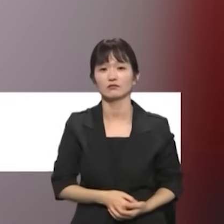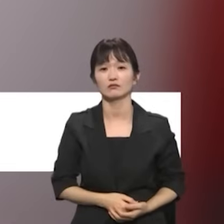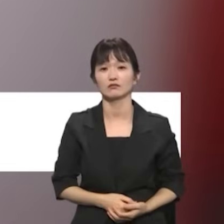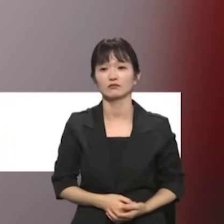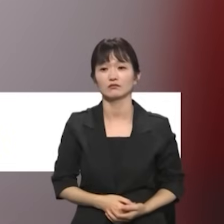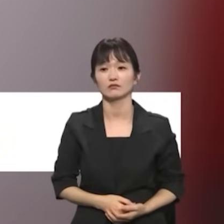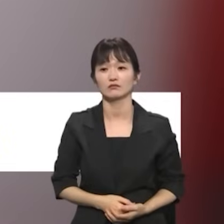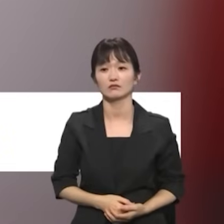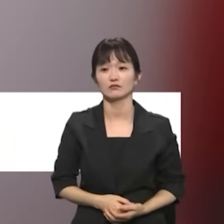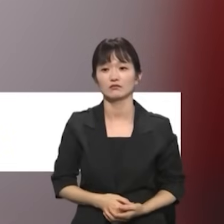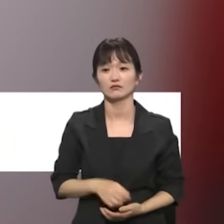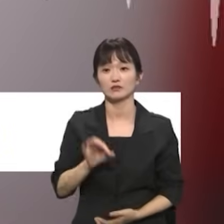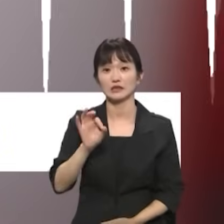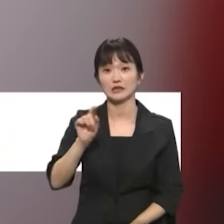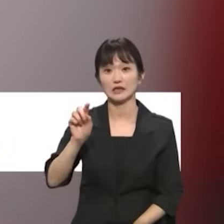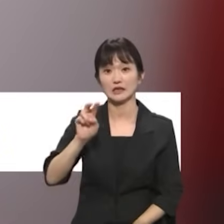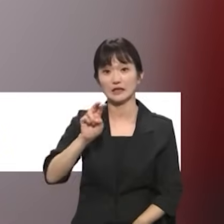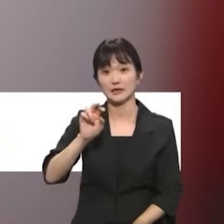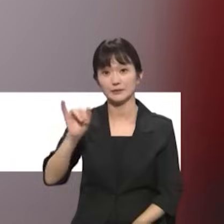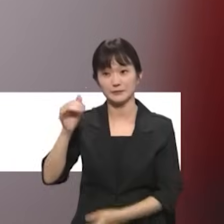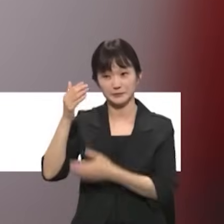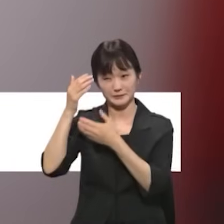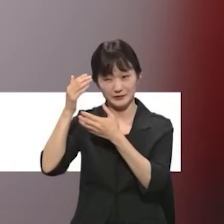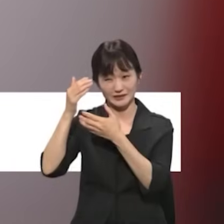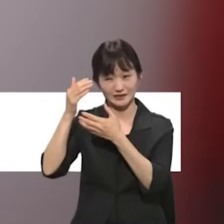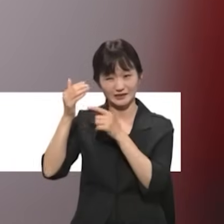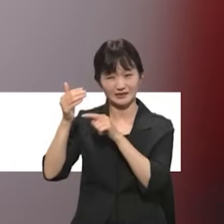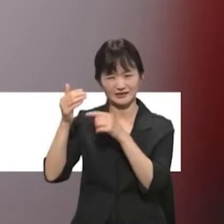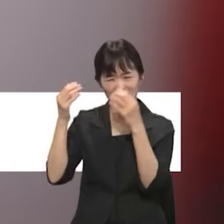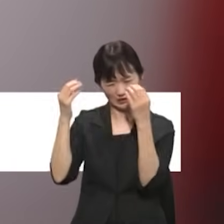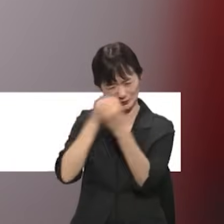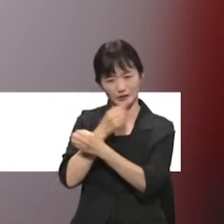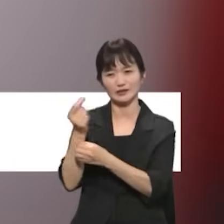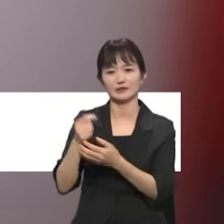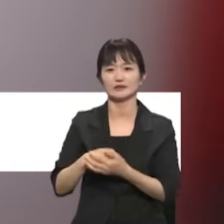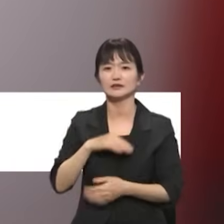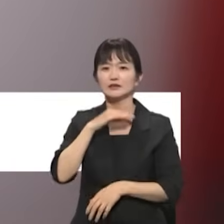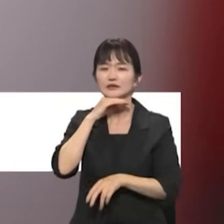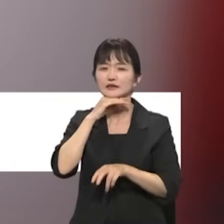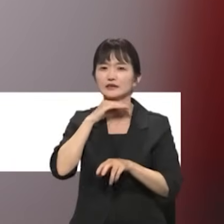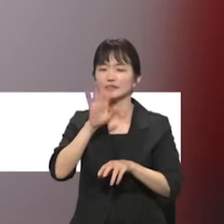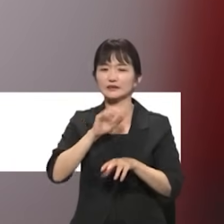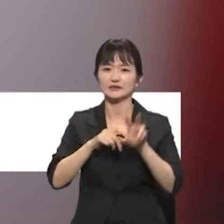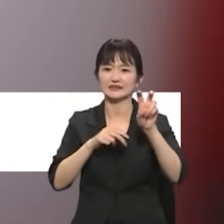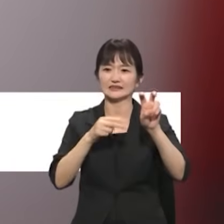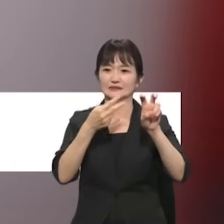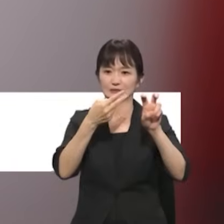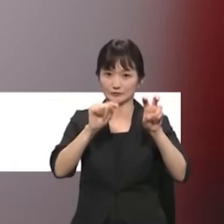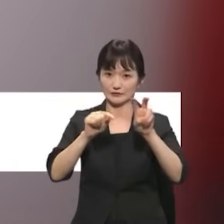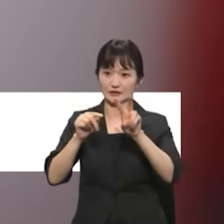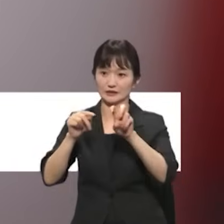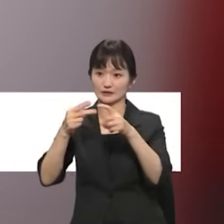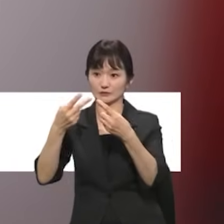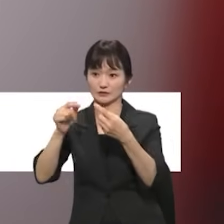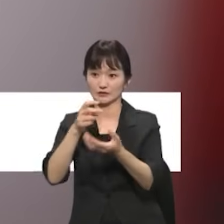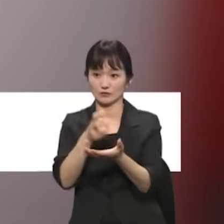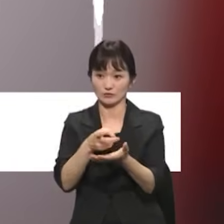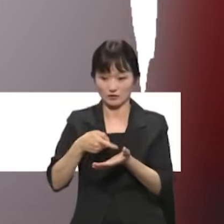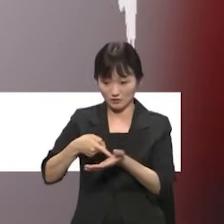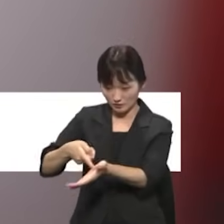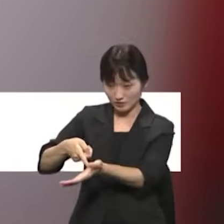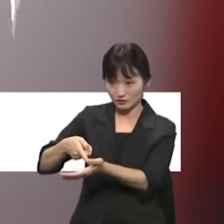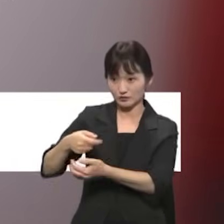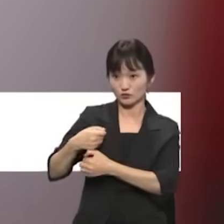아마 아미들이 이제 그런 오해를 좀 하시는 것 같아요. 20대, 21대 법안을 내고